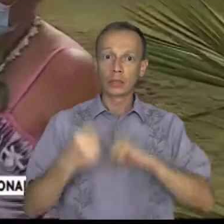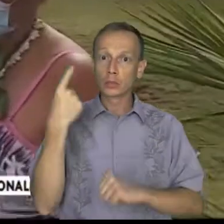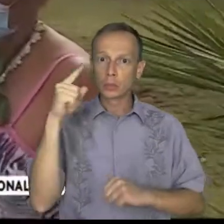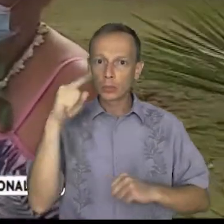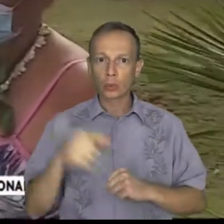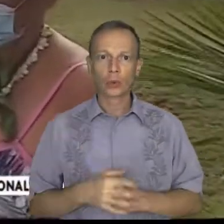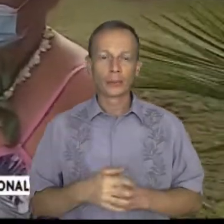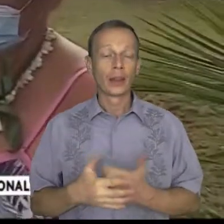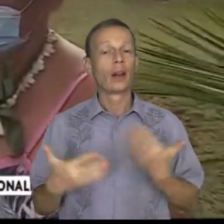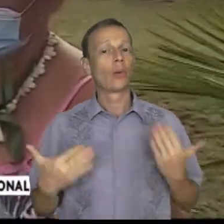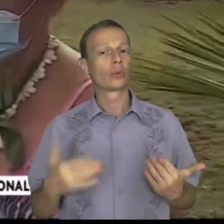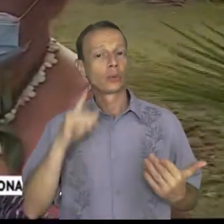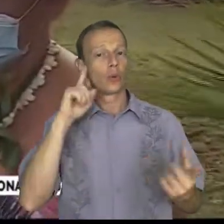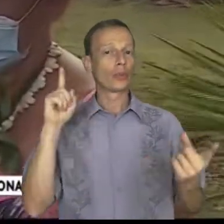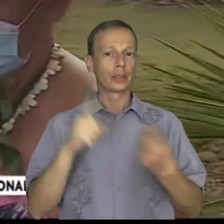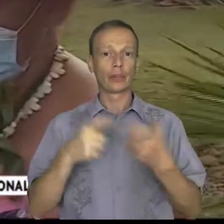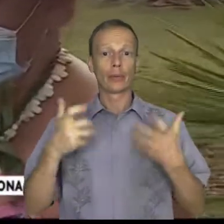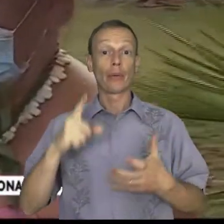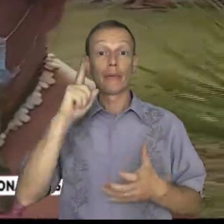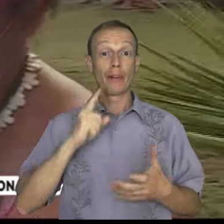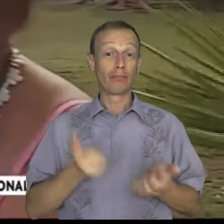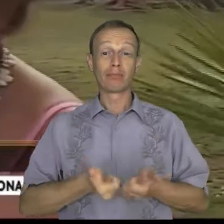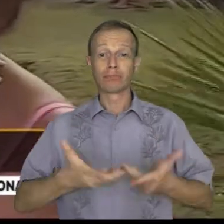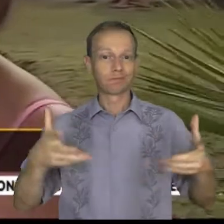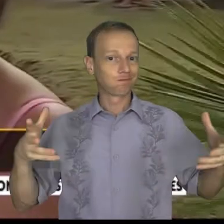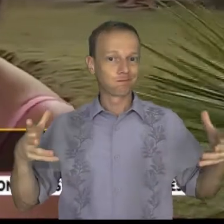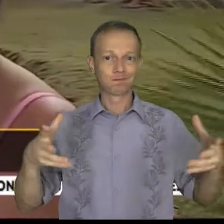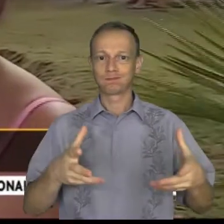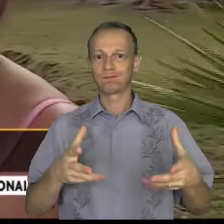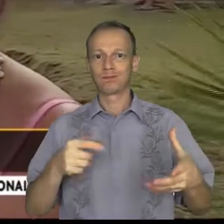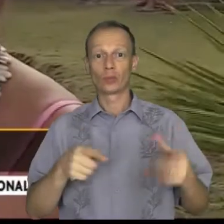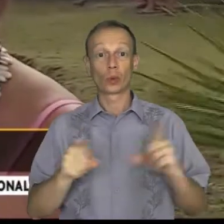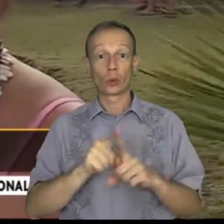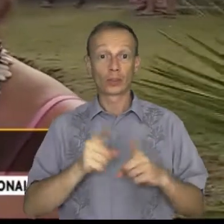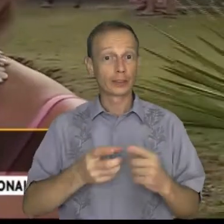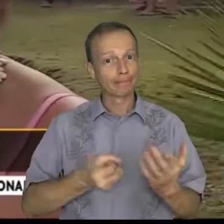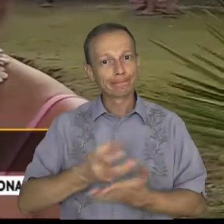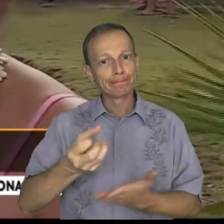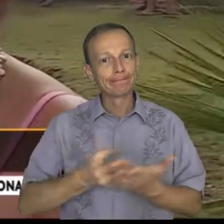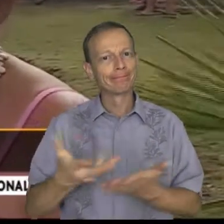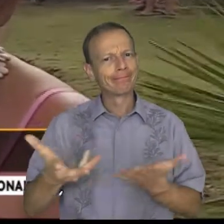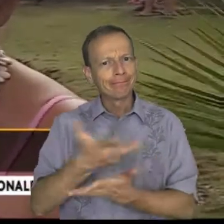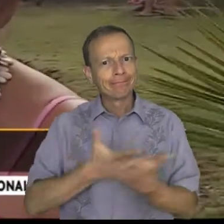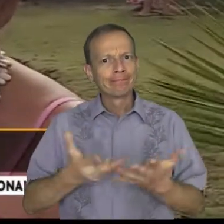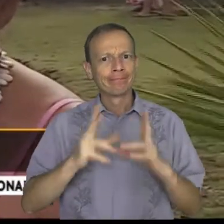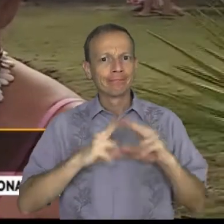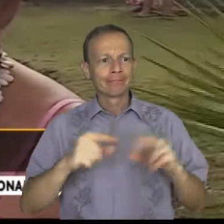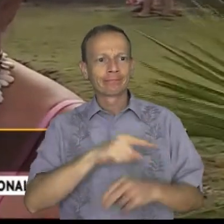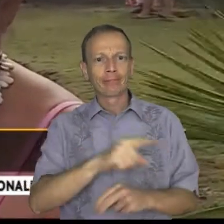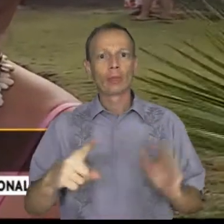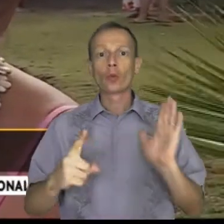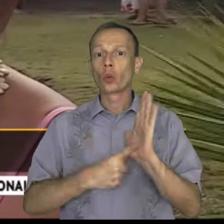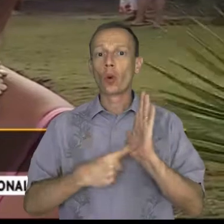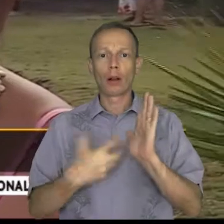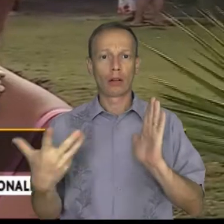bonjour. Donc, quel était l'objectif de cette journée? Alors, l'objectif de cette journée, c'est de rassembler nos femmes et aussi de